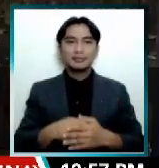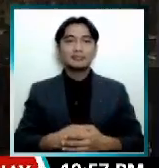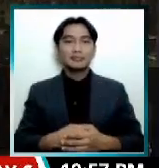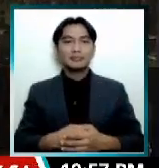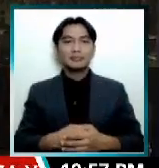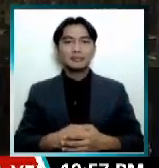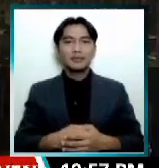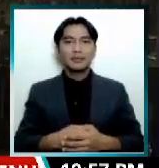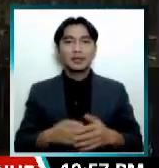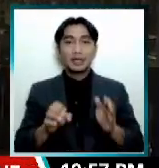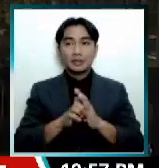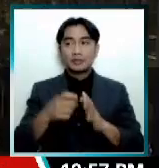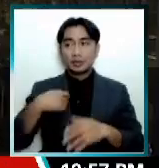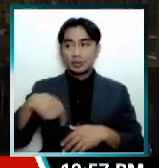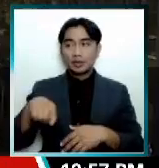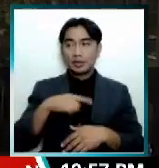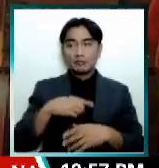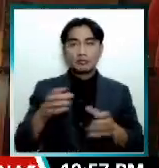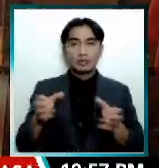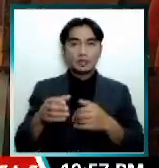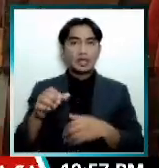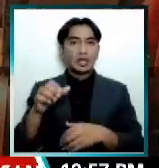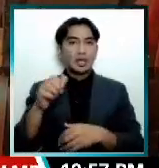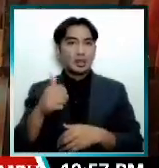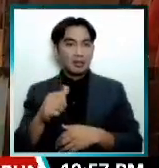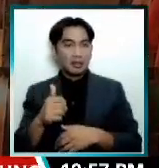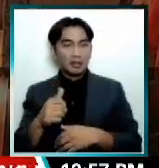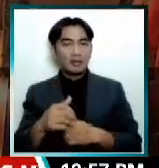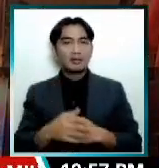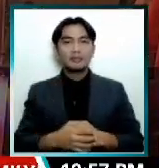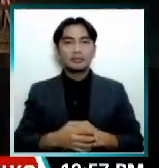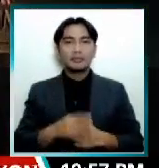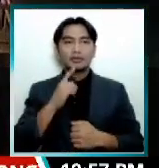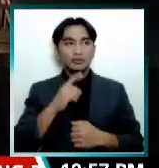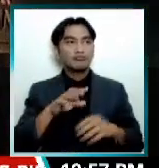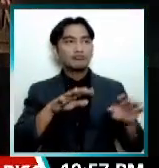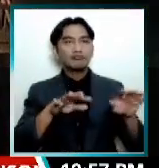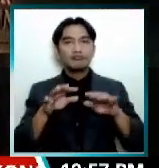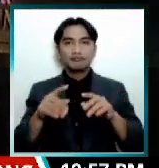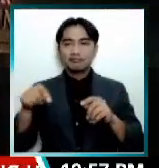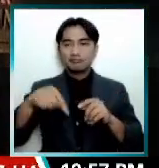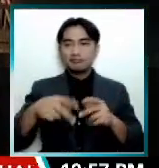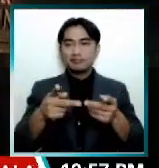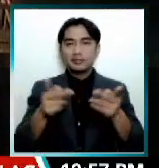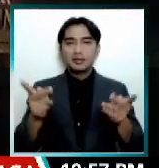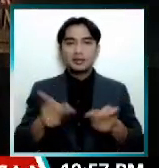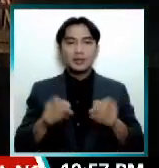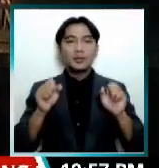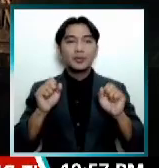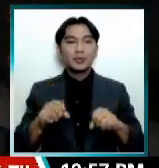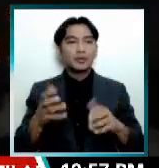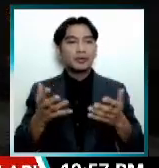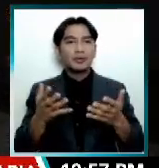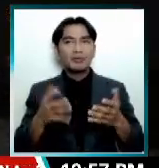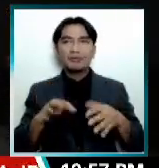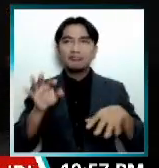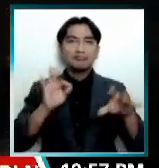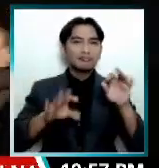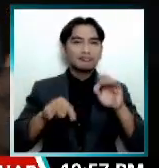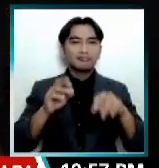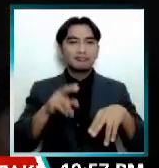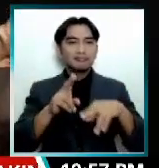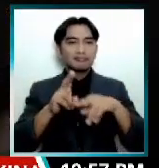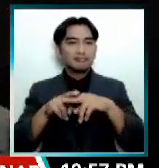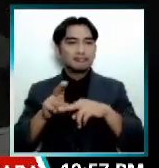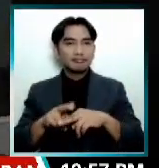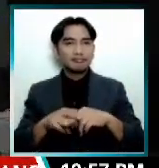10. 100% alfresco nga itong tagpuan at dito pwede kang mamili kung saan deck ka kakain. Kung talaga naman na gusto mo na